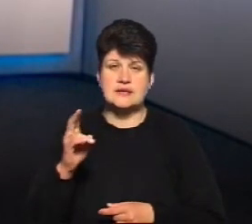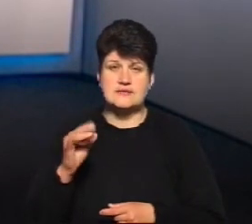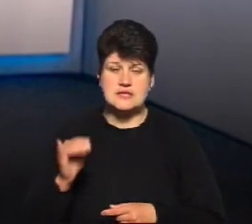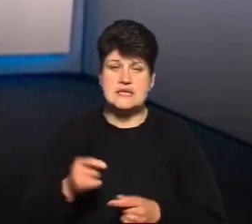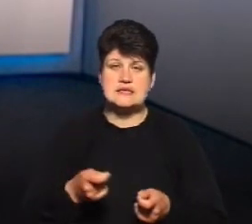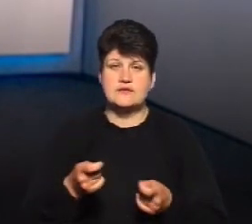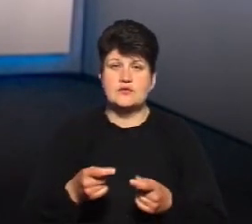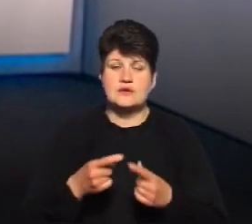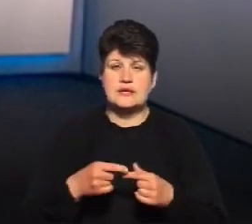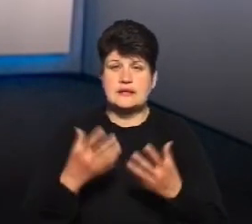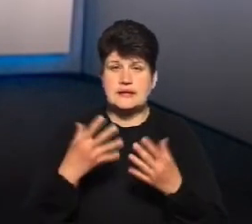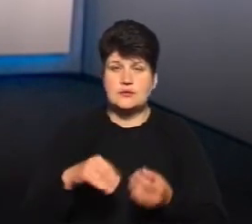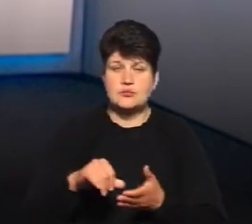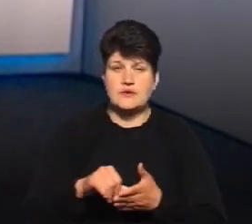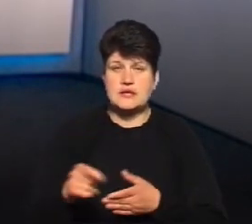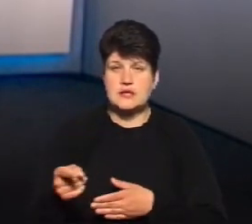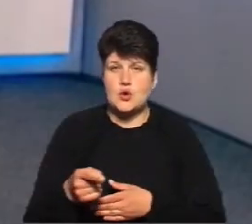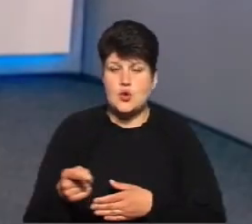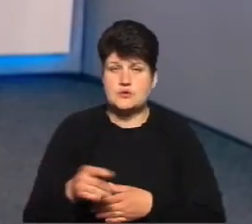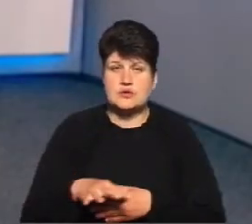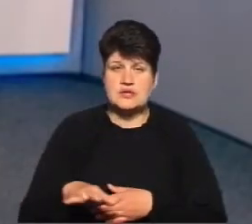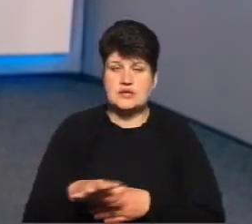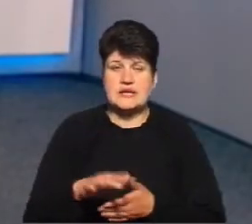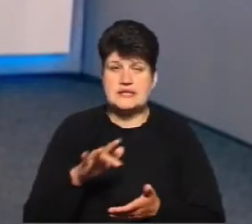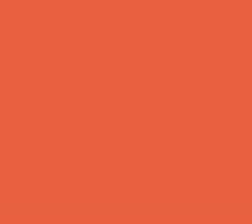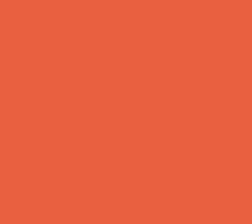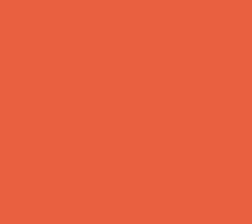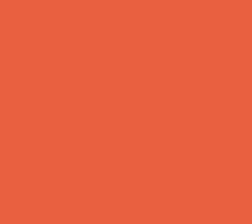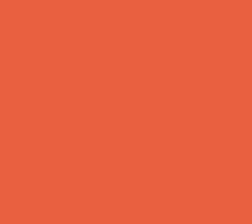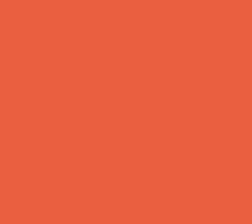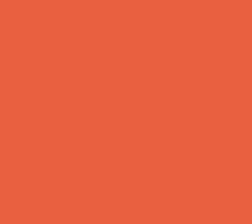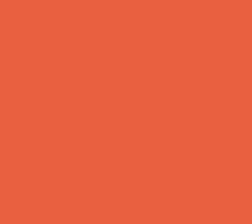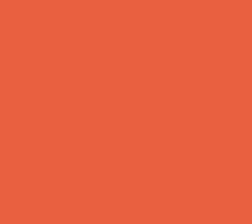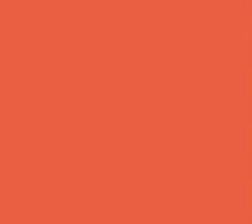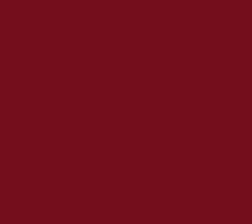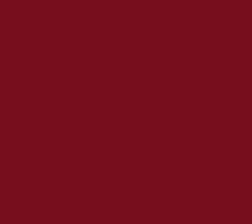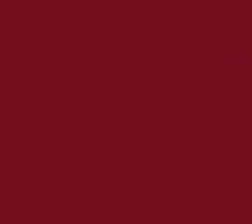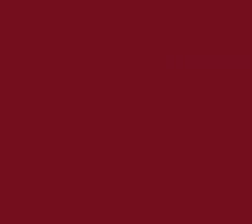денного перебування Тернопільського територіального центру соціального обслуговування, була в нас в гостях.